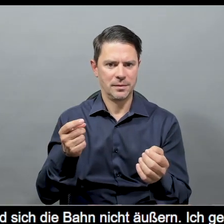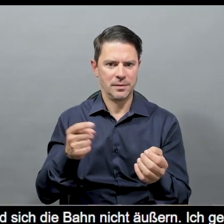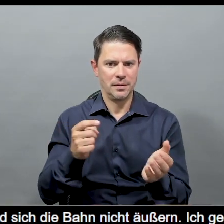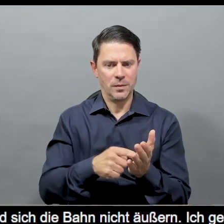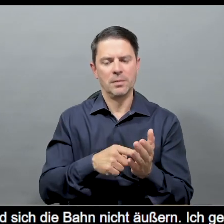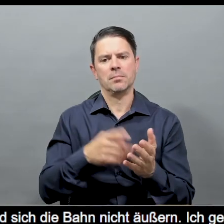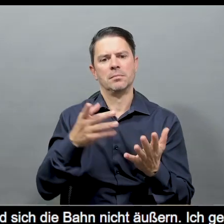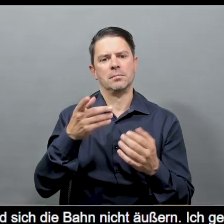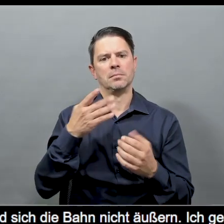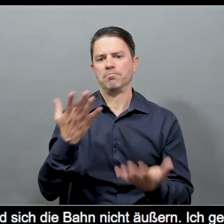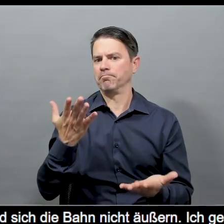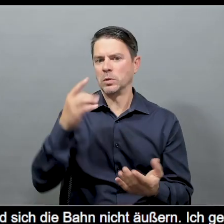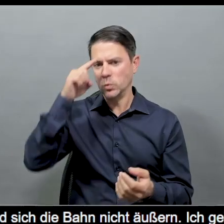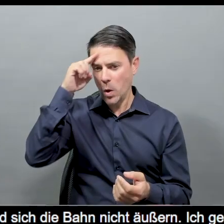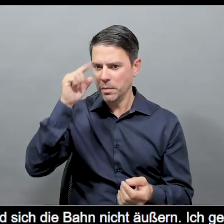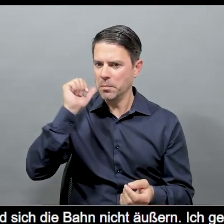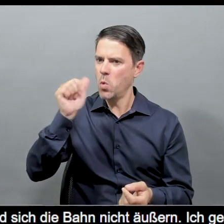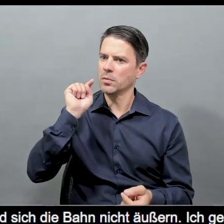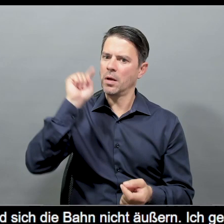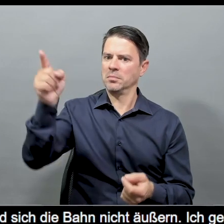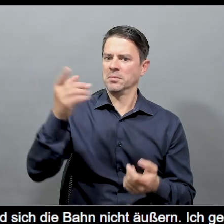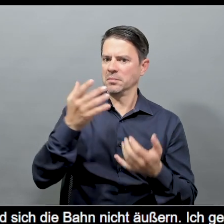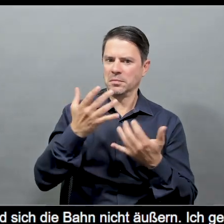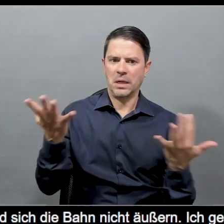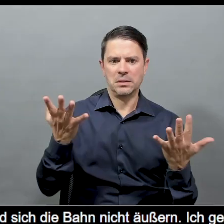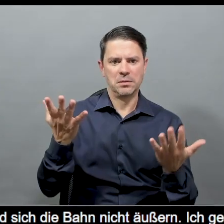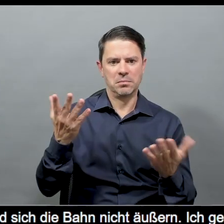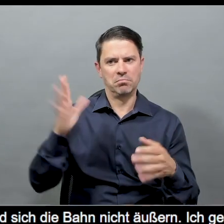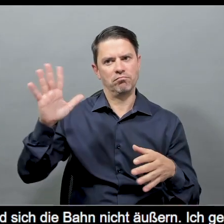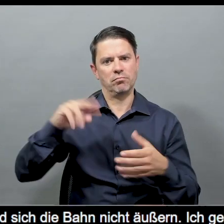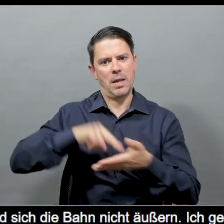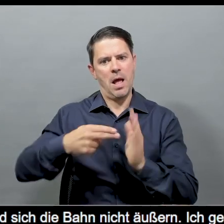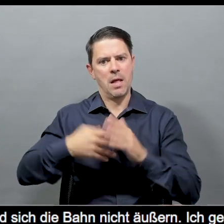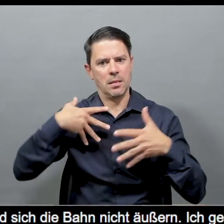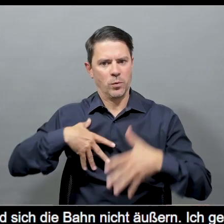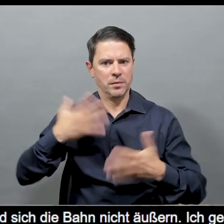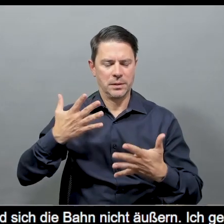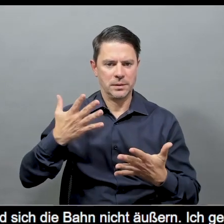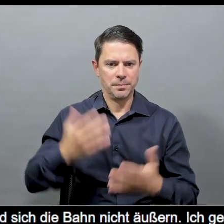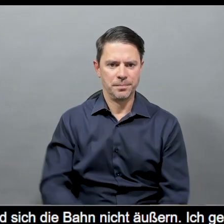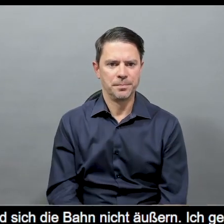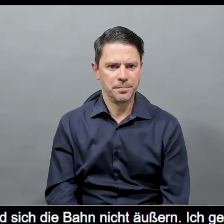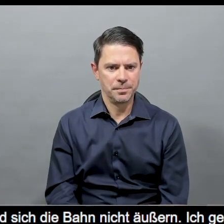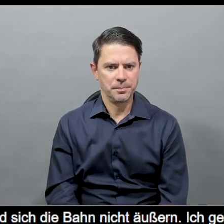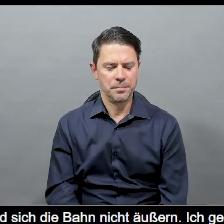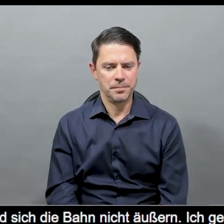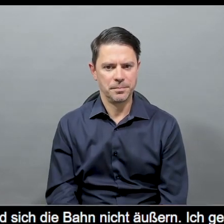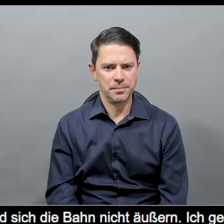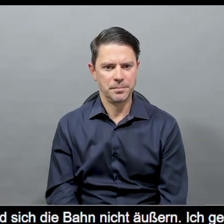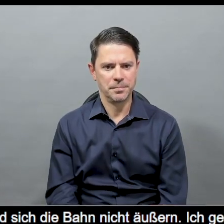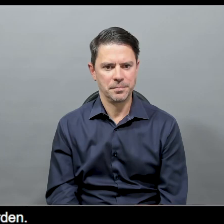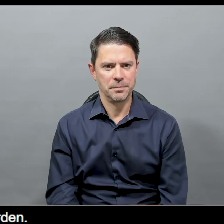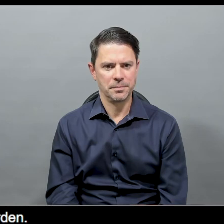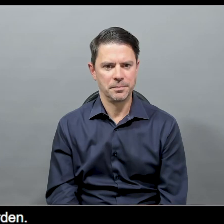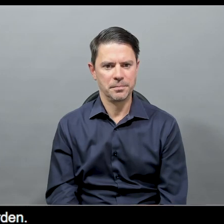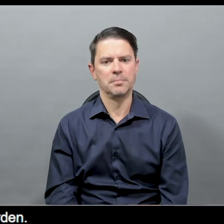diese Verhandlungen? Also mit voller Rückendeckung des Bayerischen Kabinetts. Das war halt jetzt nicht Gegenstand von Beschlussfassungen,